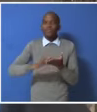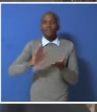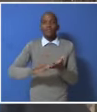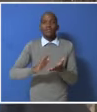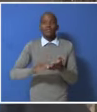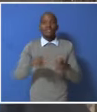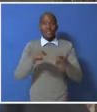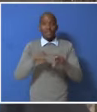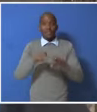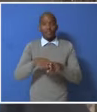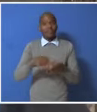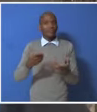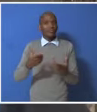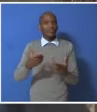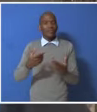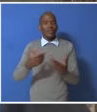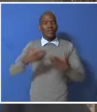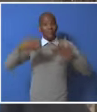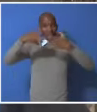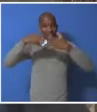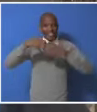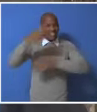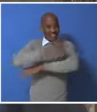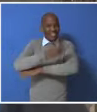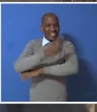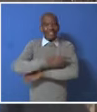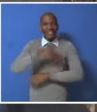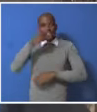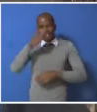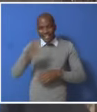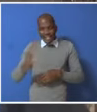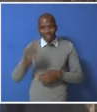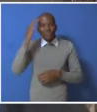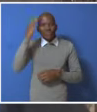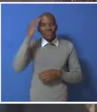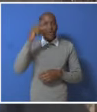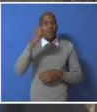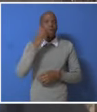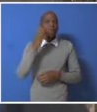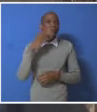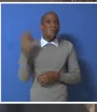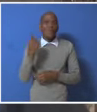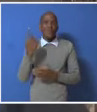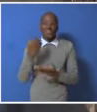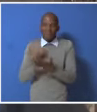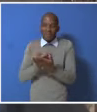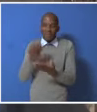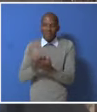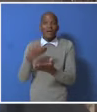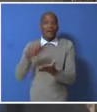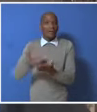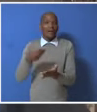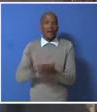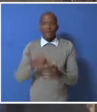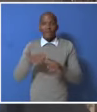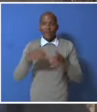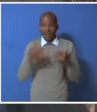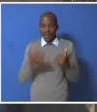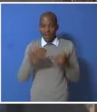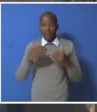tse dingwe, e ka nna motlakase wa letsatsi le letsatsi o re o dirisang, e ka nna ke se re e tlwaetseng mo tlholegong e ntse e dirisiwa kana jang